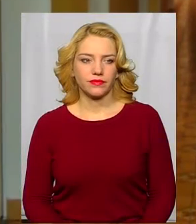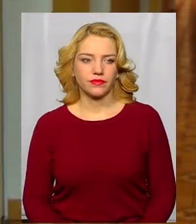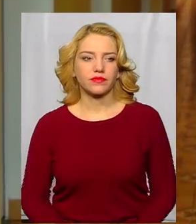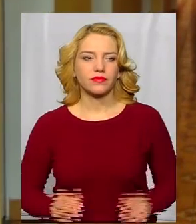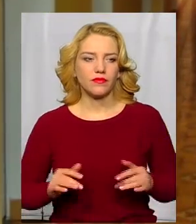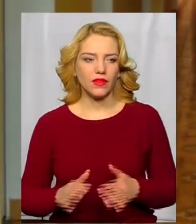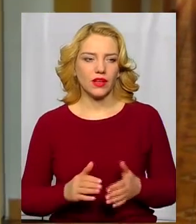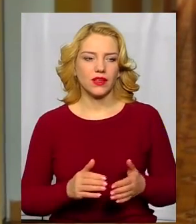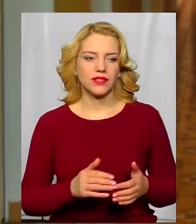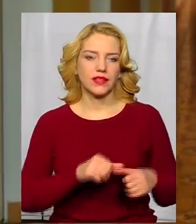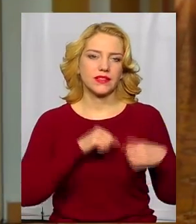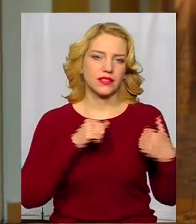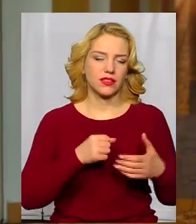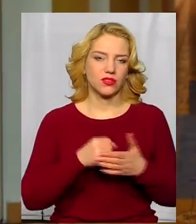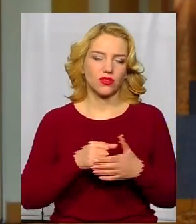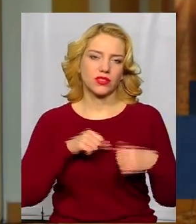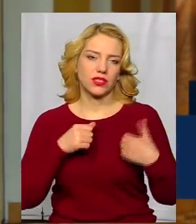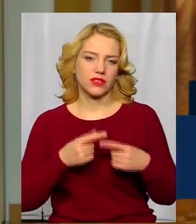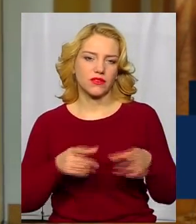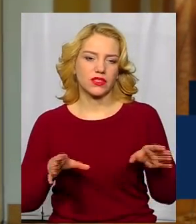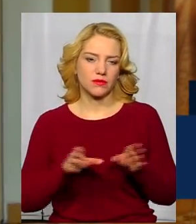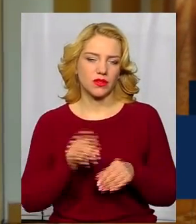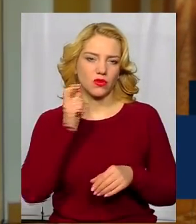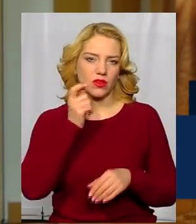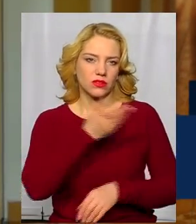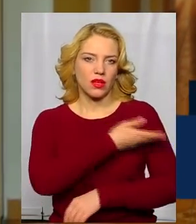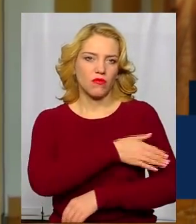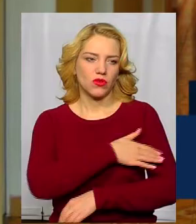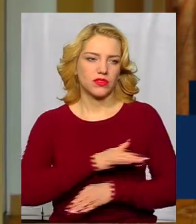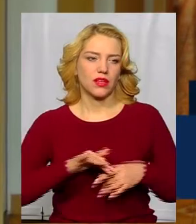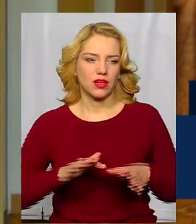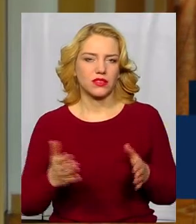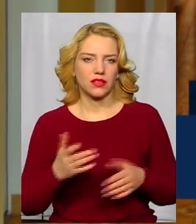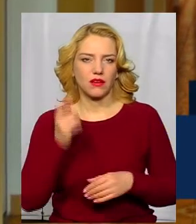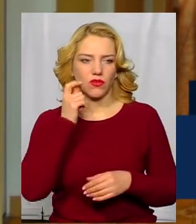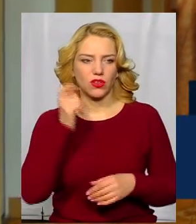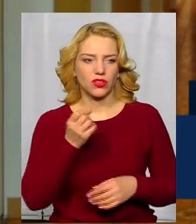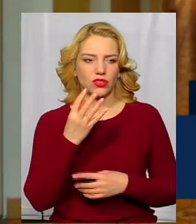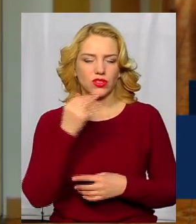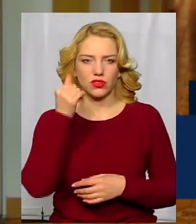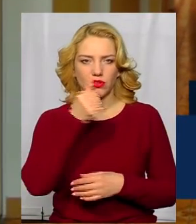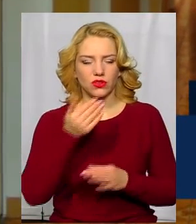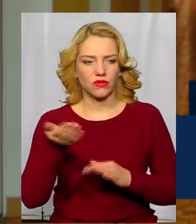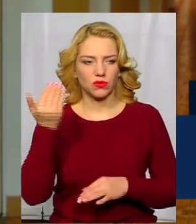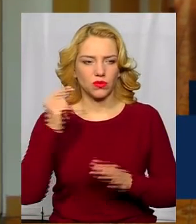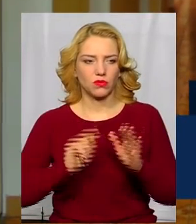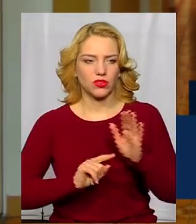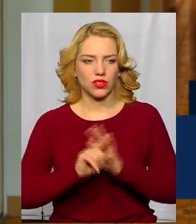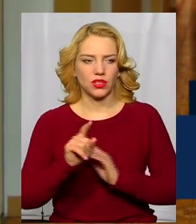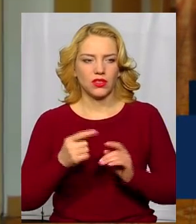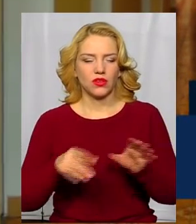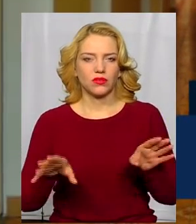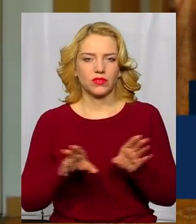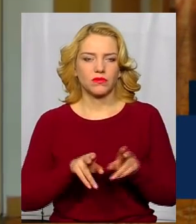Акція «Серце до серця» – вона спільна українська-польська акція, яка в Україні 14 років тому назад почалася у